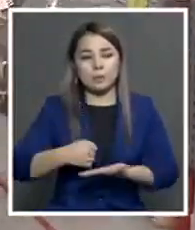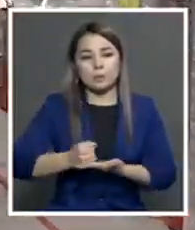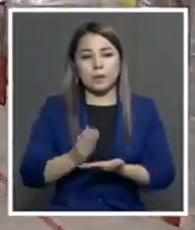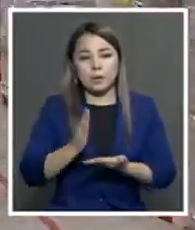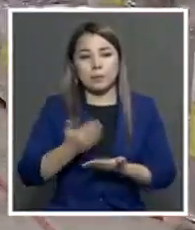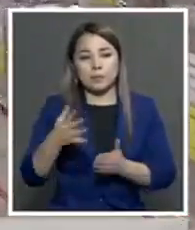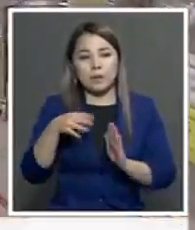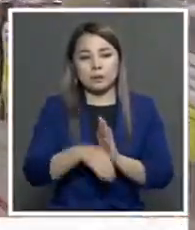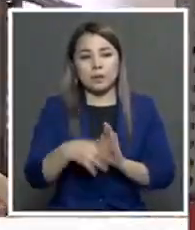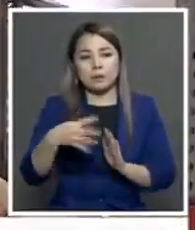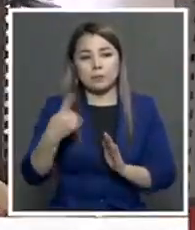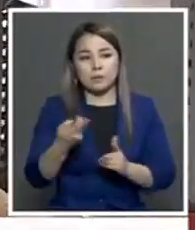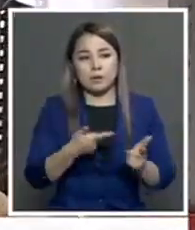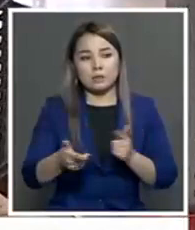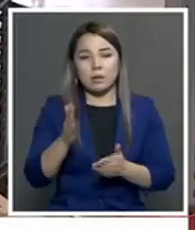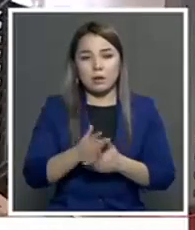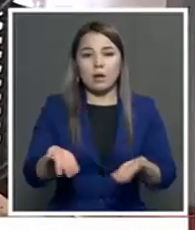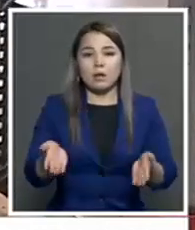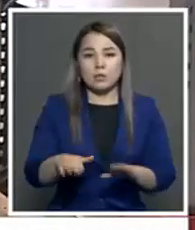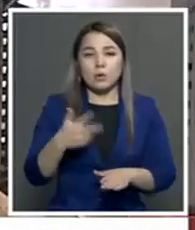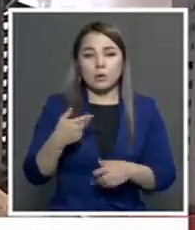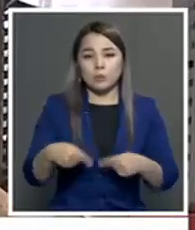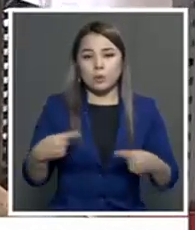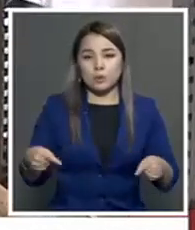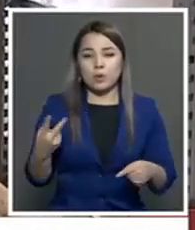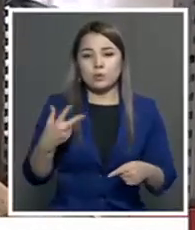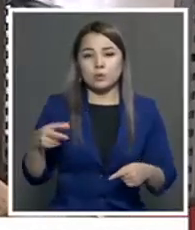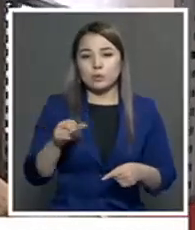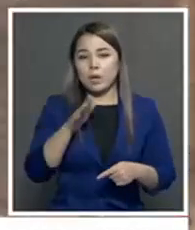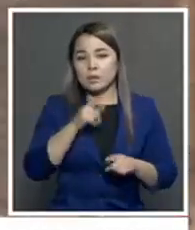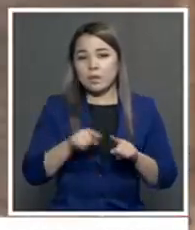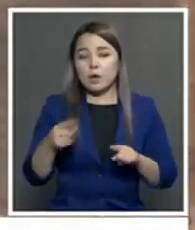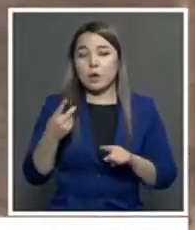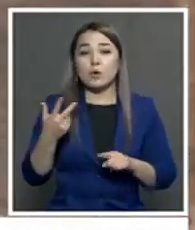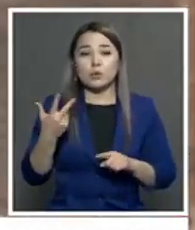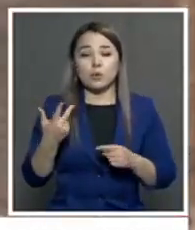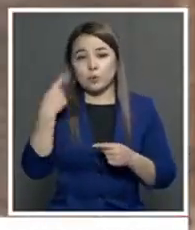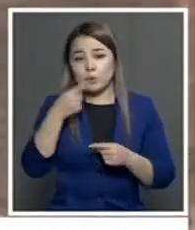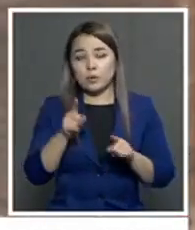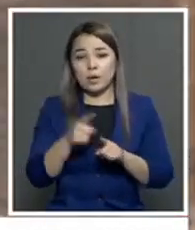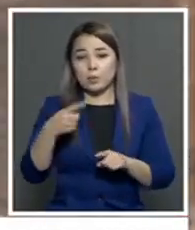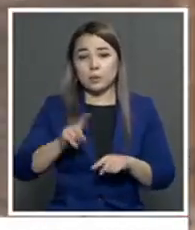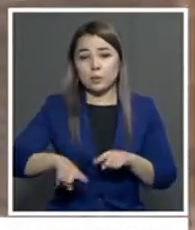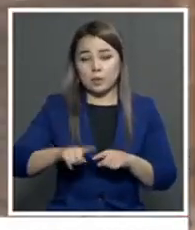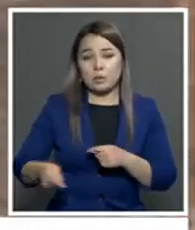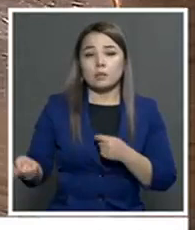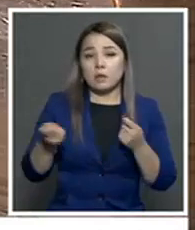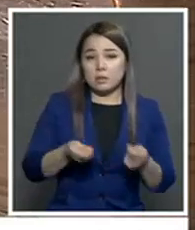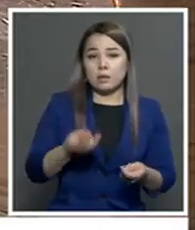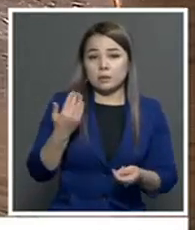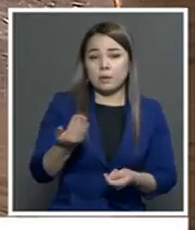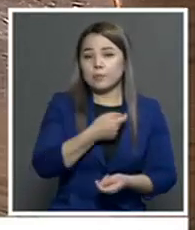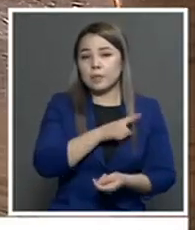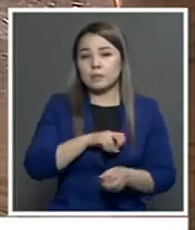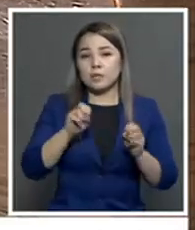қоймада соның 41-і дайын тұр. Ал қалған 3 түрі осы аптаның соңына дейін келеді, дейді мамандар. Дәрі жетіспеушілігінің алдын алу үшін